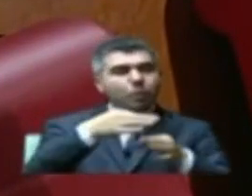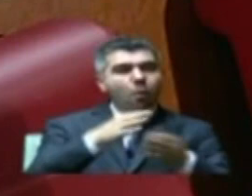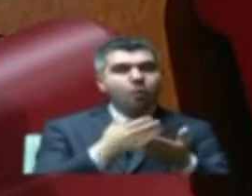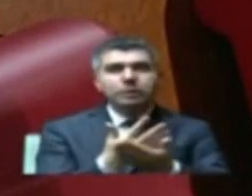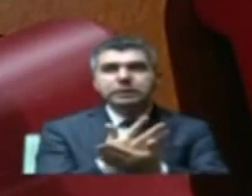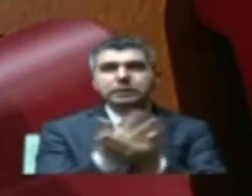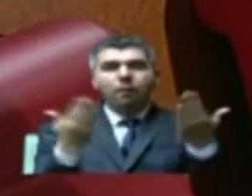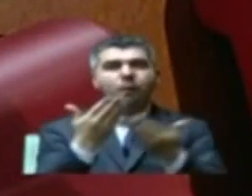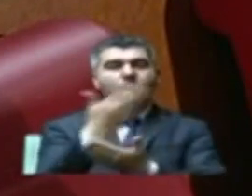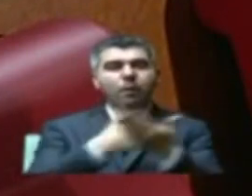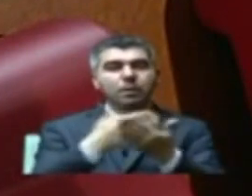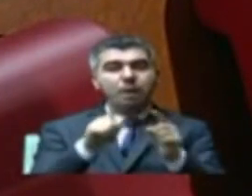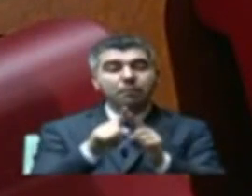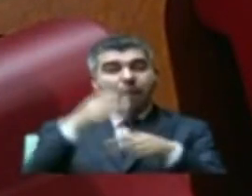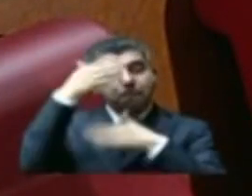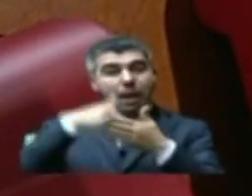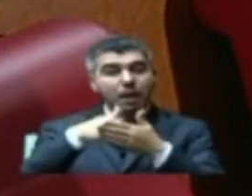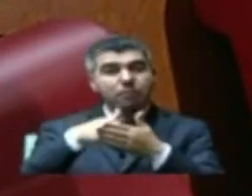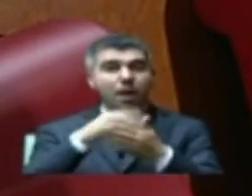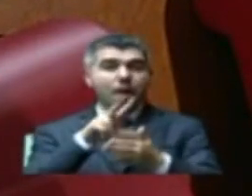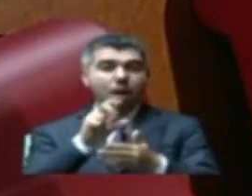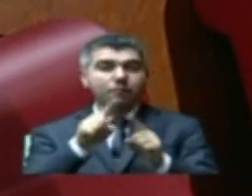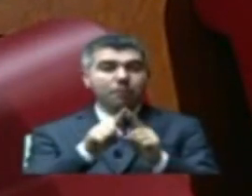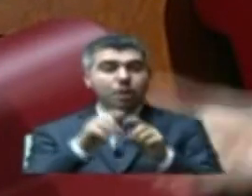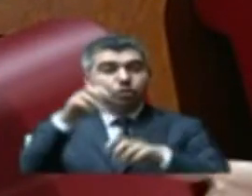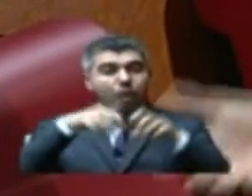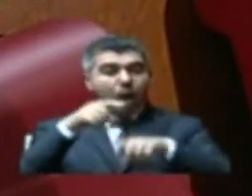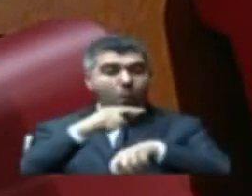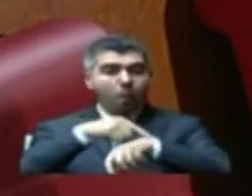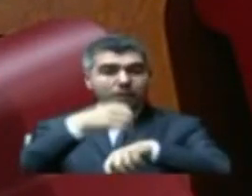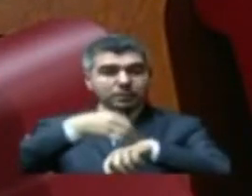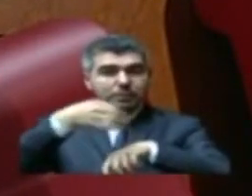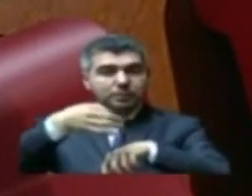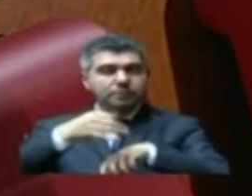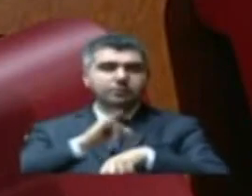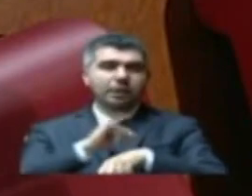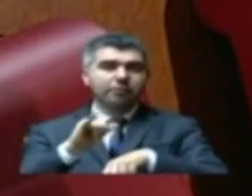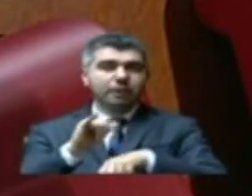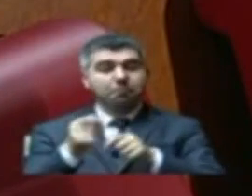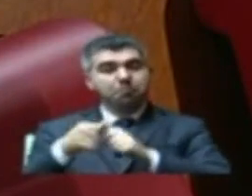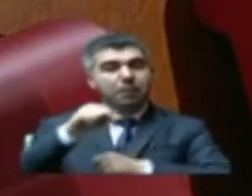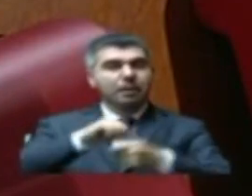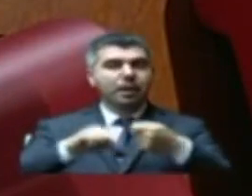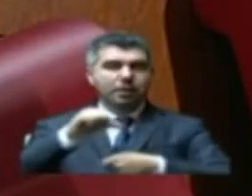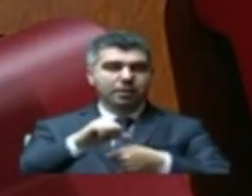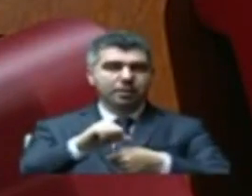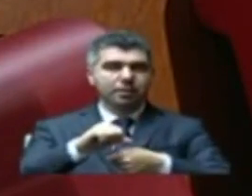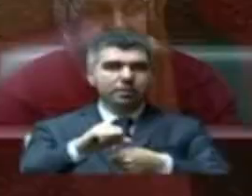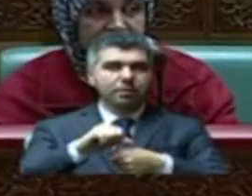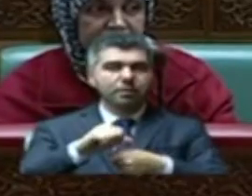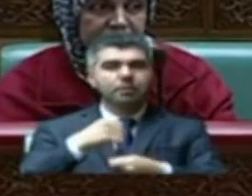المناخي اللي اصبح بلادنا، اصبحت بلادنا جزء من البلدان اللي كتعاني. وخير دليل هو ما وقع